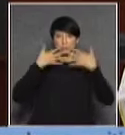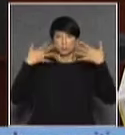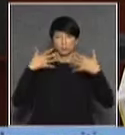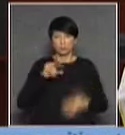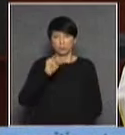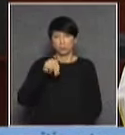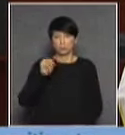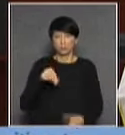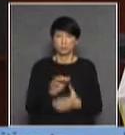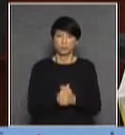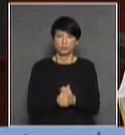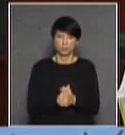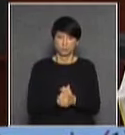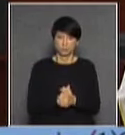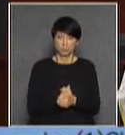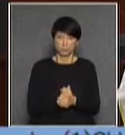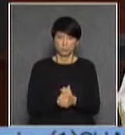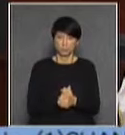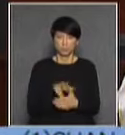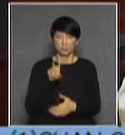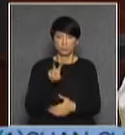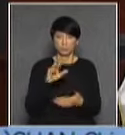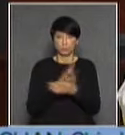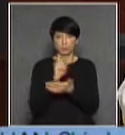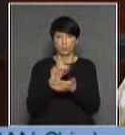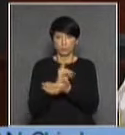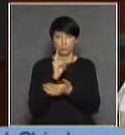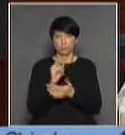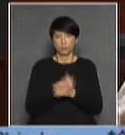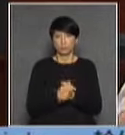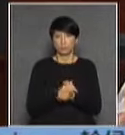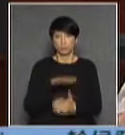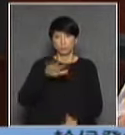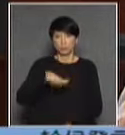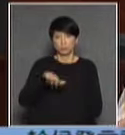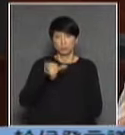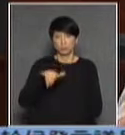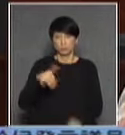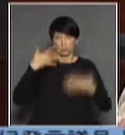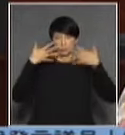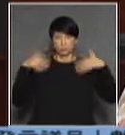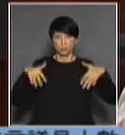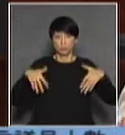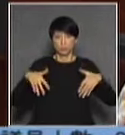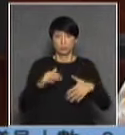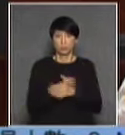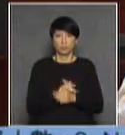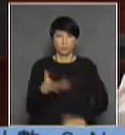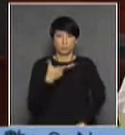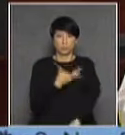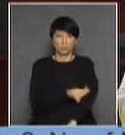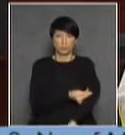7000多。咁所以你見到每年呢都係有5000-6000嘅貓狗呢係被呢一個